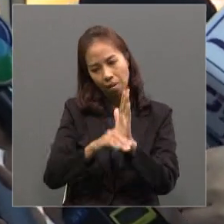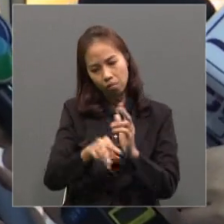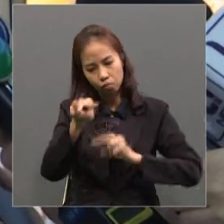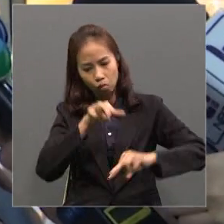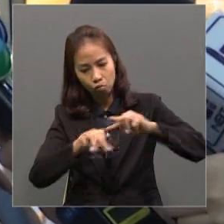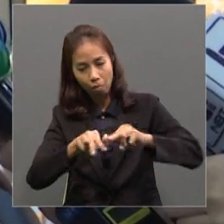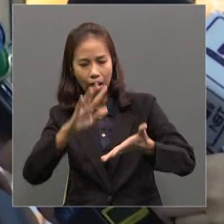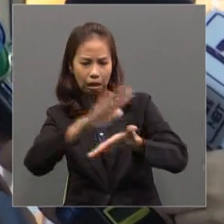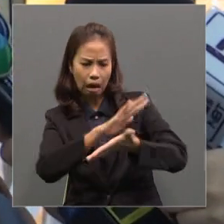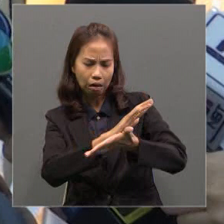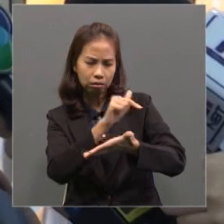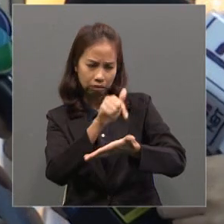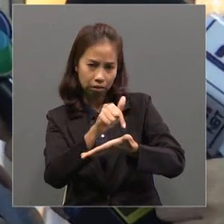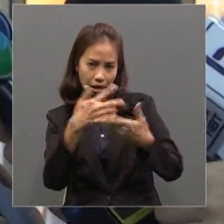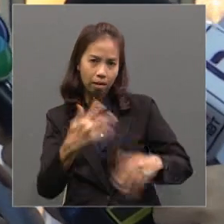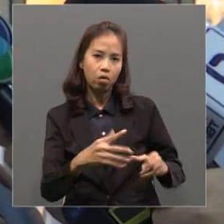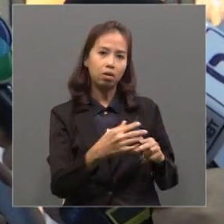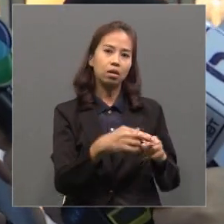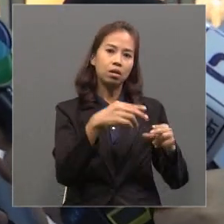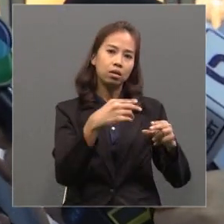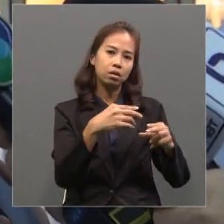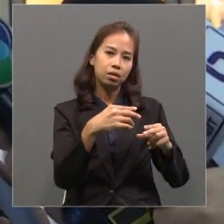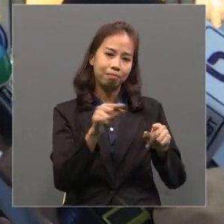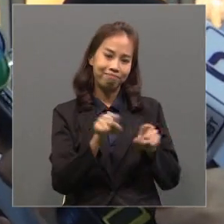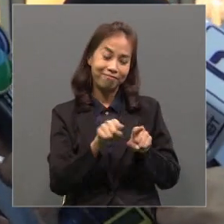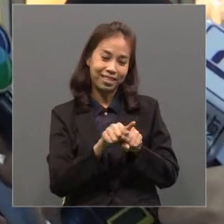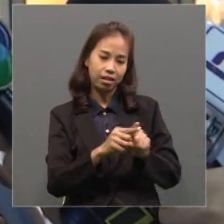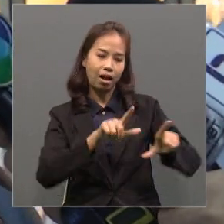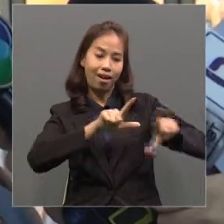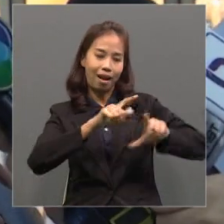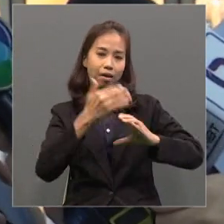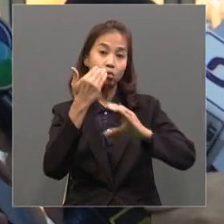ใบที่ส่งมากับใบที่ส่งมาทางไลน์ก่อนทาง